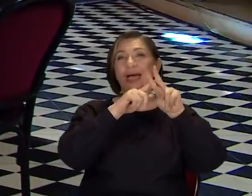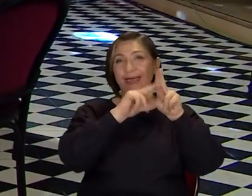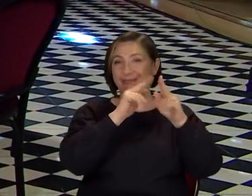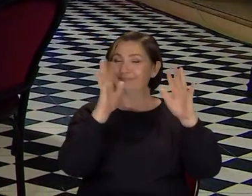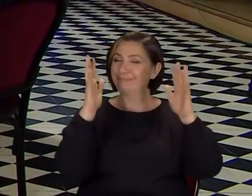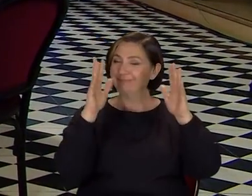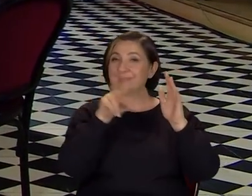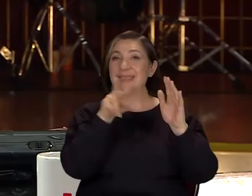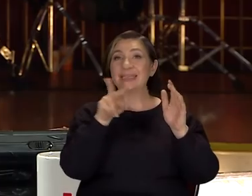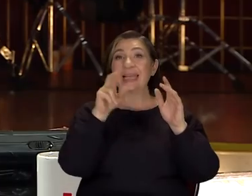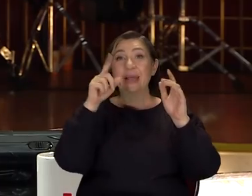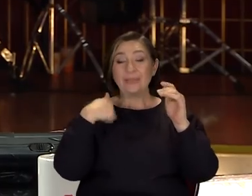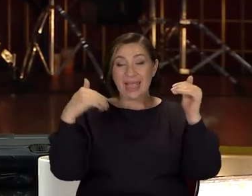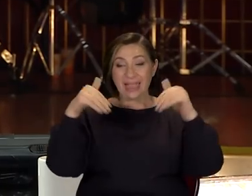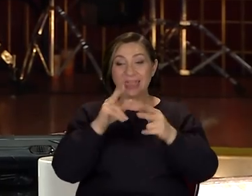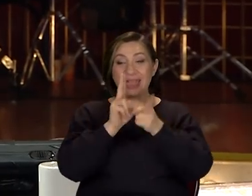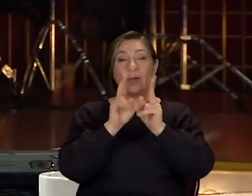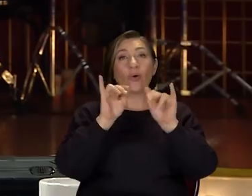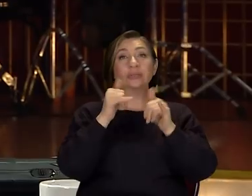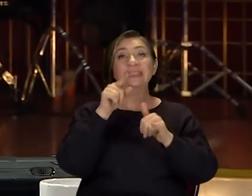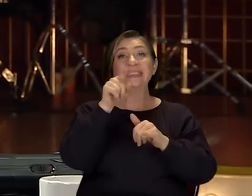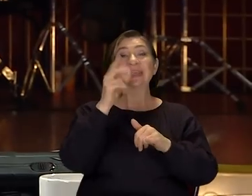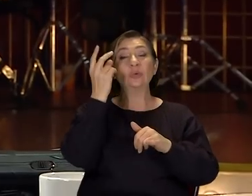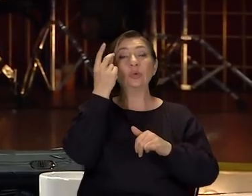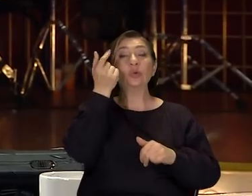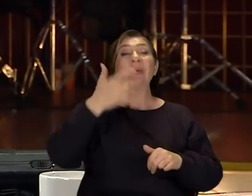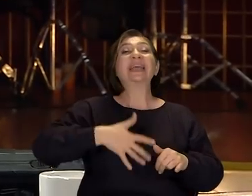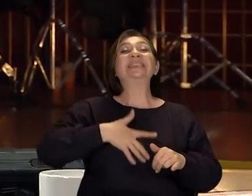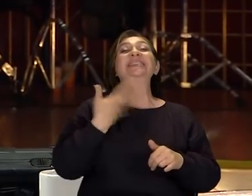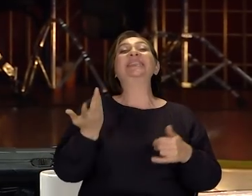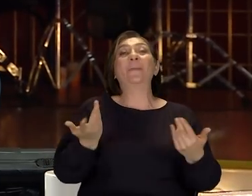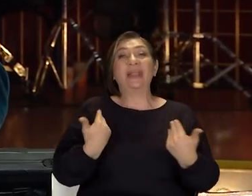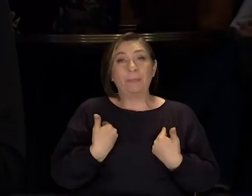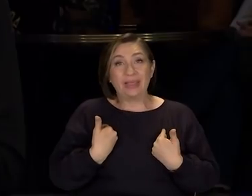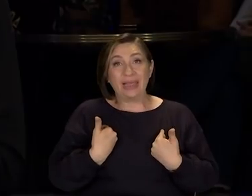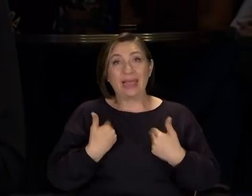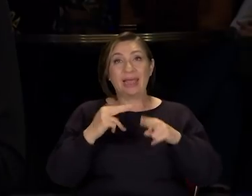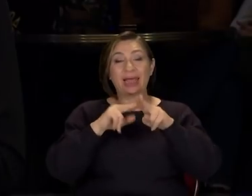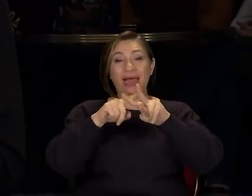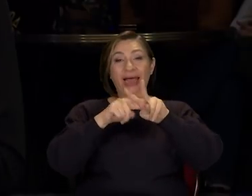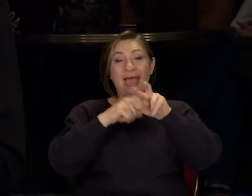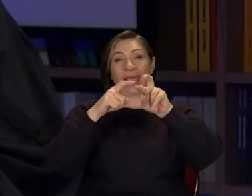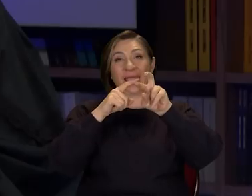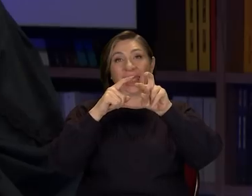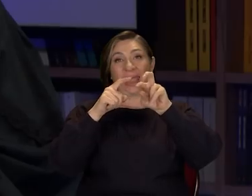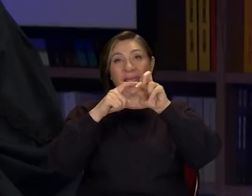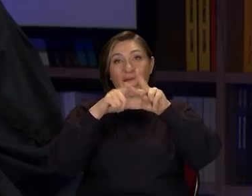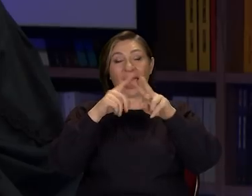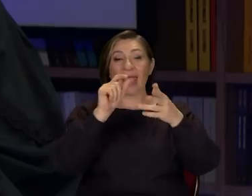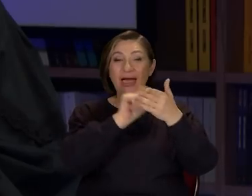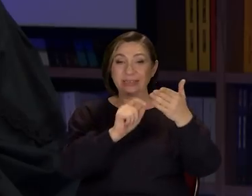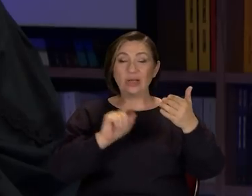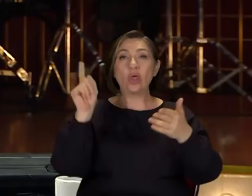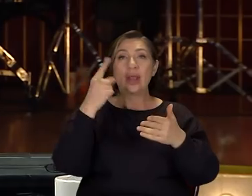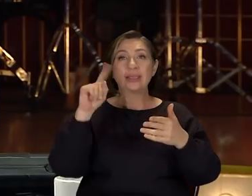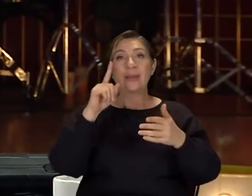Bize geldiğiniz oyununuz Seni Unutmak istemedim ki. Kayra Şen Ocak'ın hem yazdığı hem yönettiği